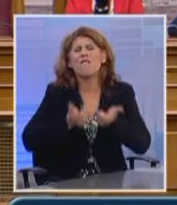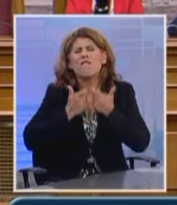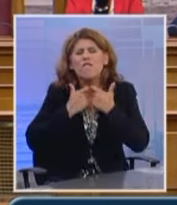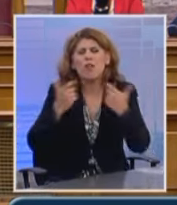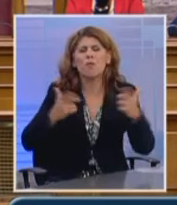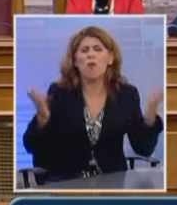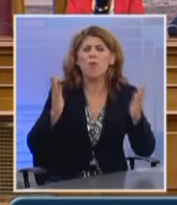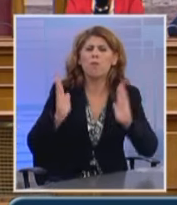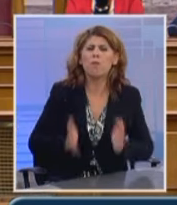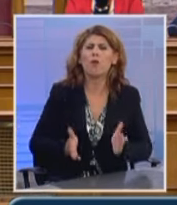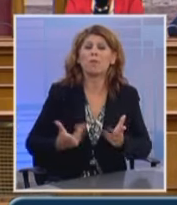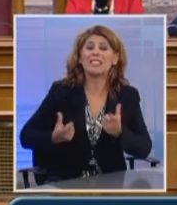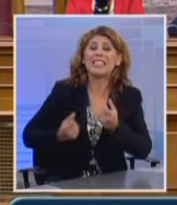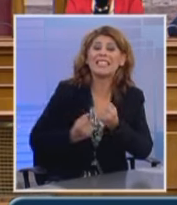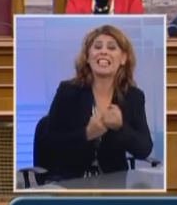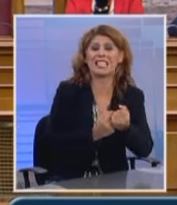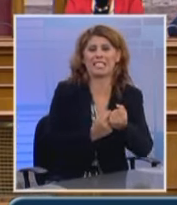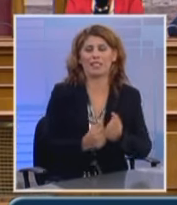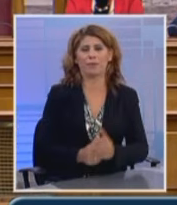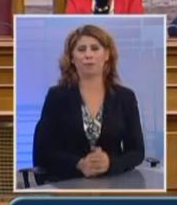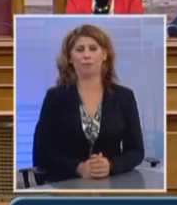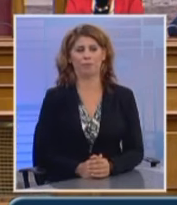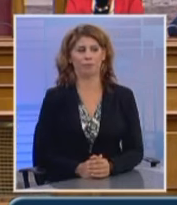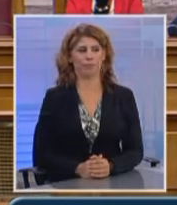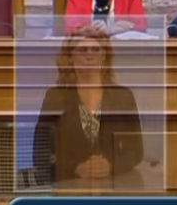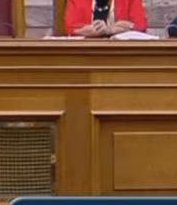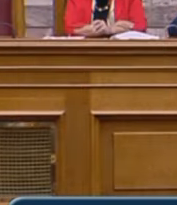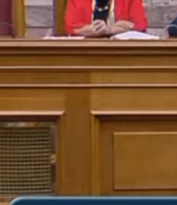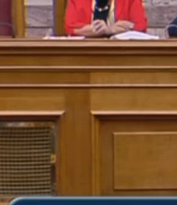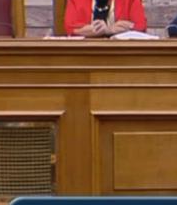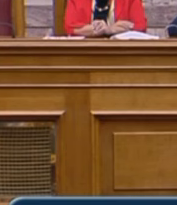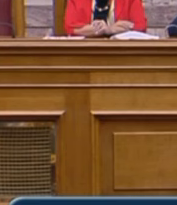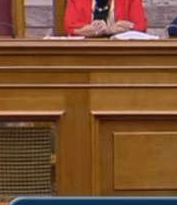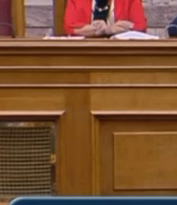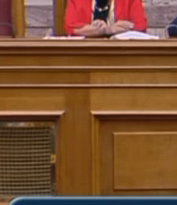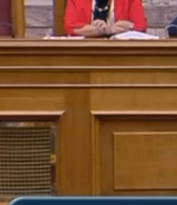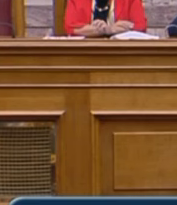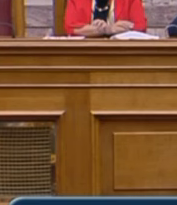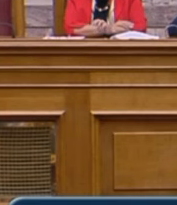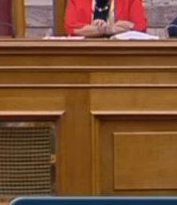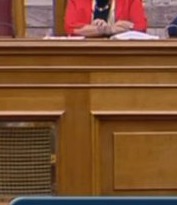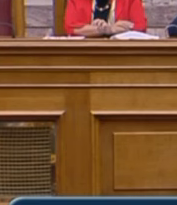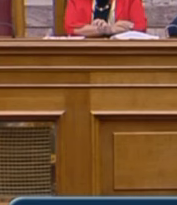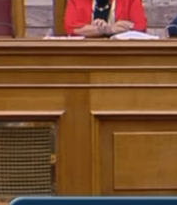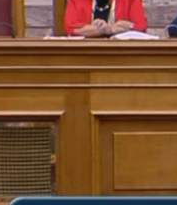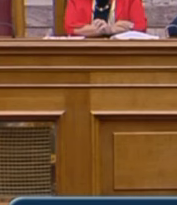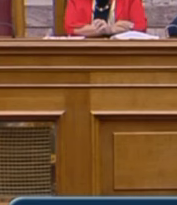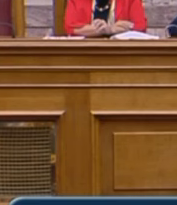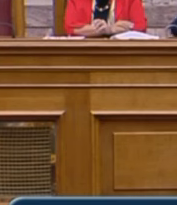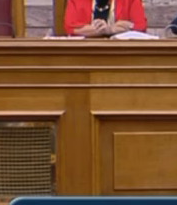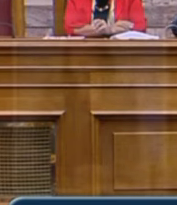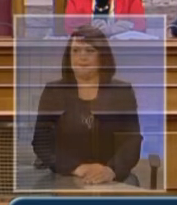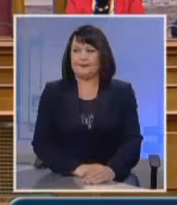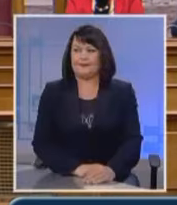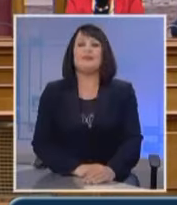μπορούμε. Στήριξη. Στήριξη από όλους εσάς και από τον καθένα ξεχωριστά, με τις